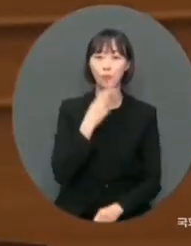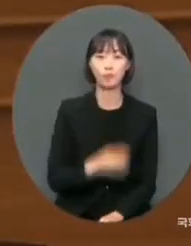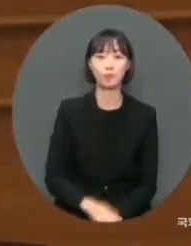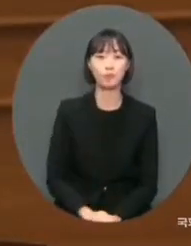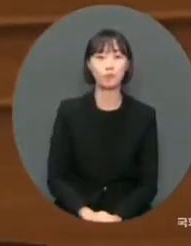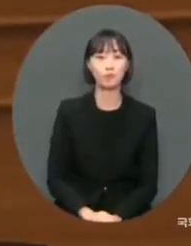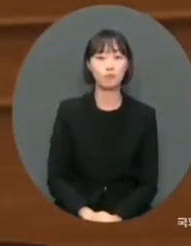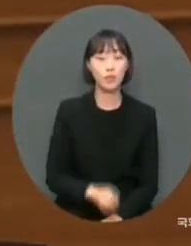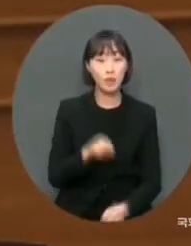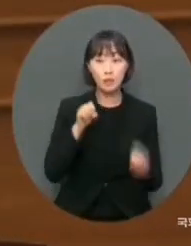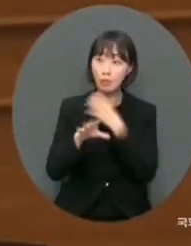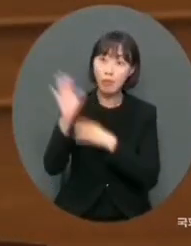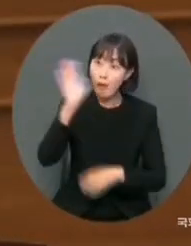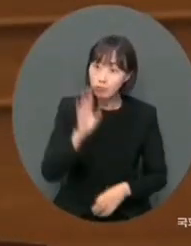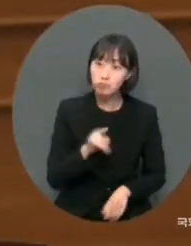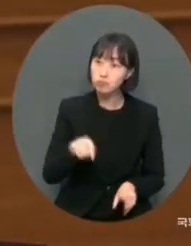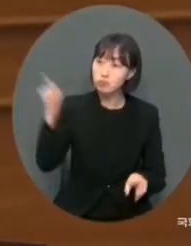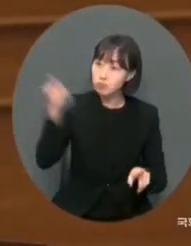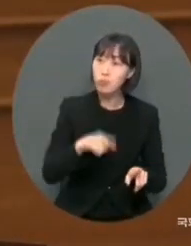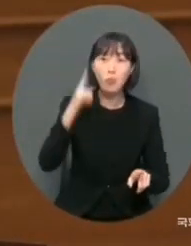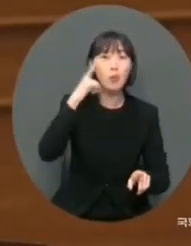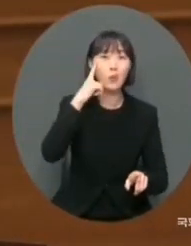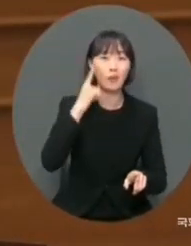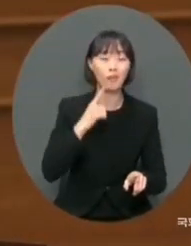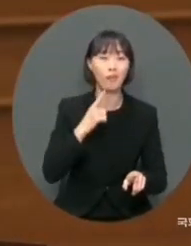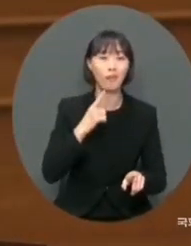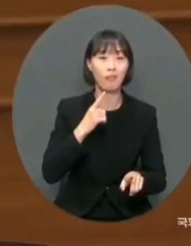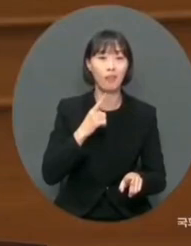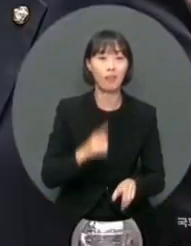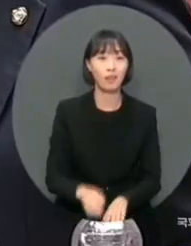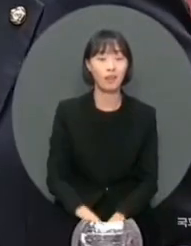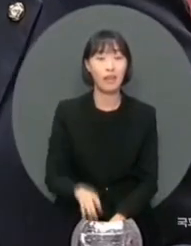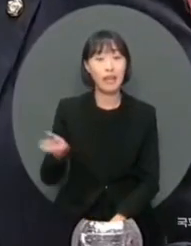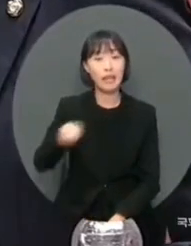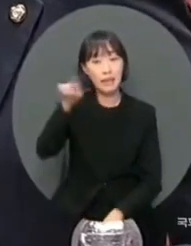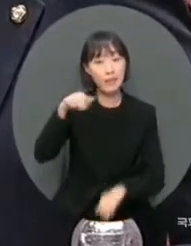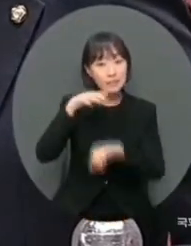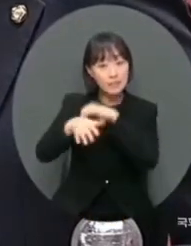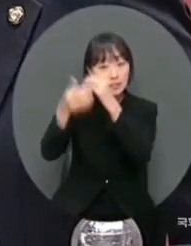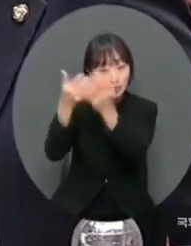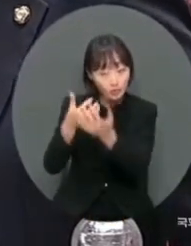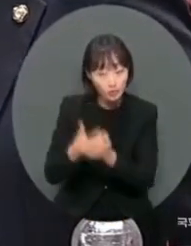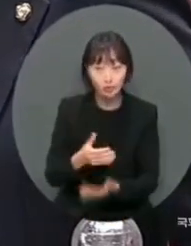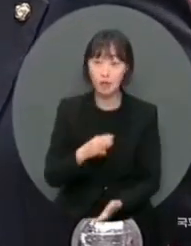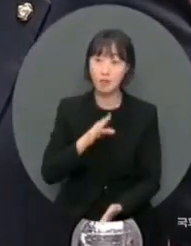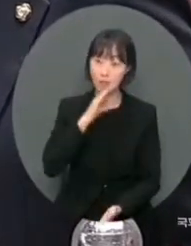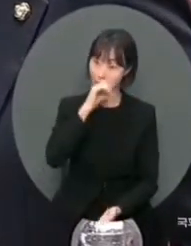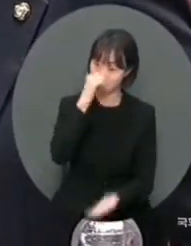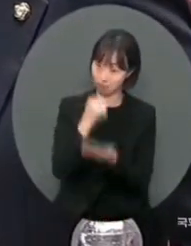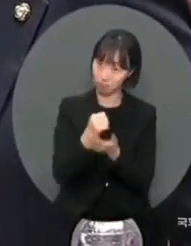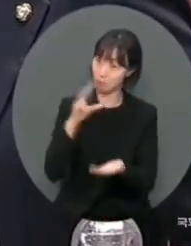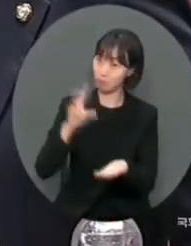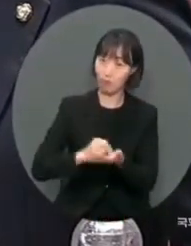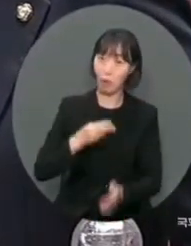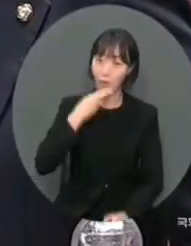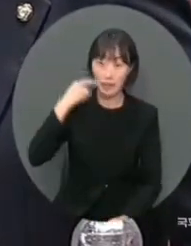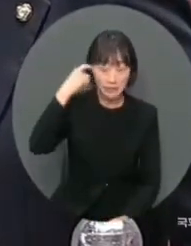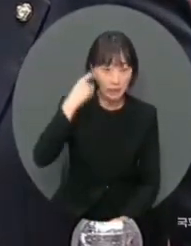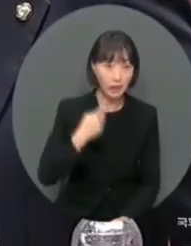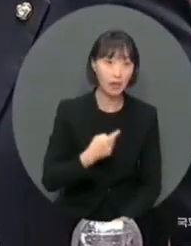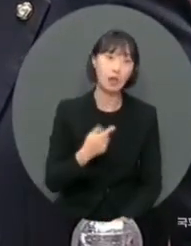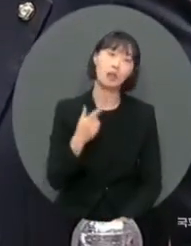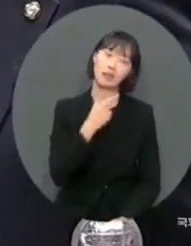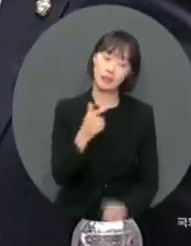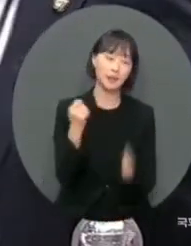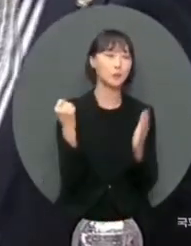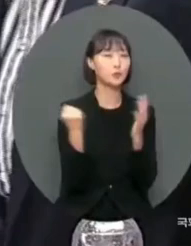그러려면 총리는 이 자리에 왜 나왔습니까? 이런 류의 문건이 대단히, 그러면 대단히 유감스럽고, 보시는 겁니까? 대단히